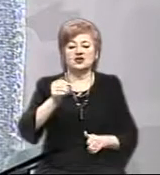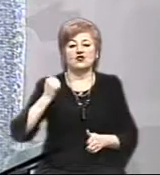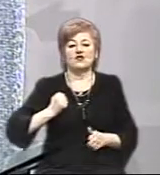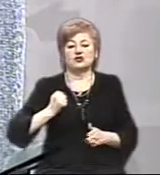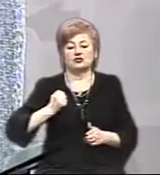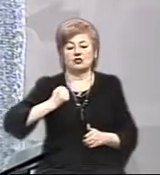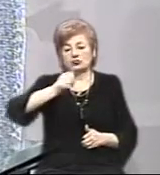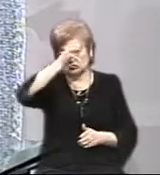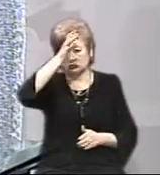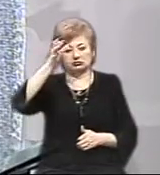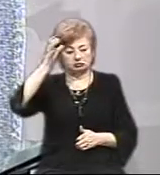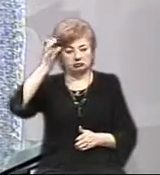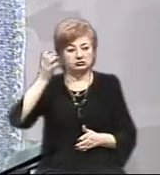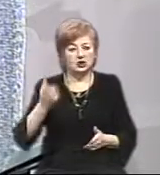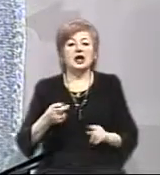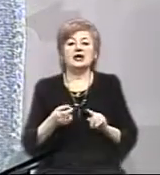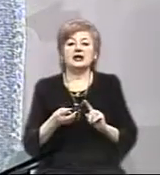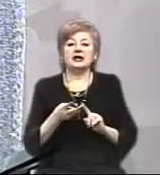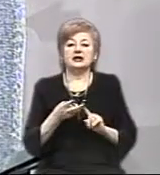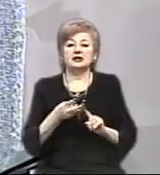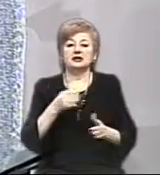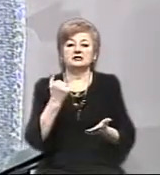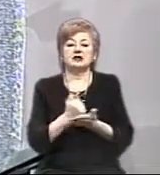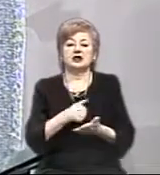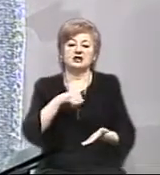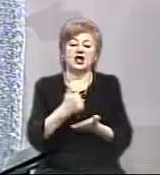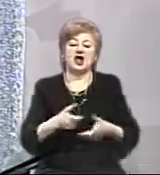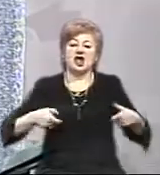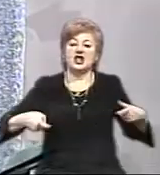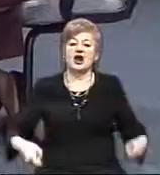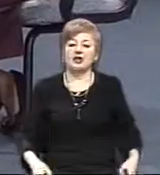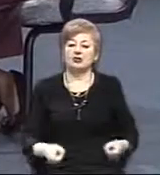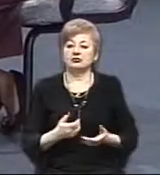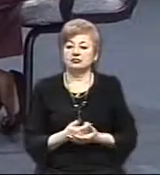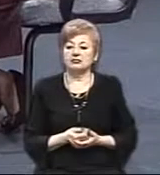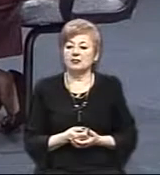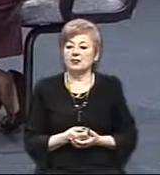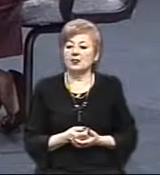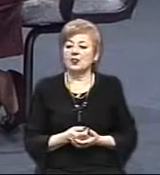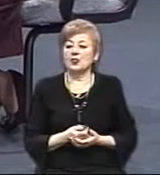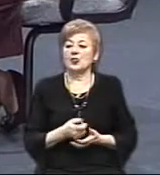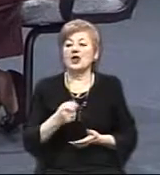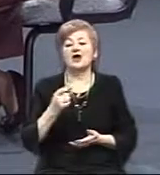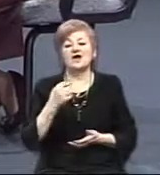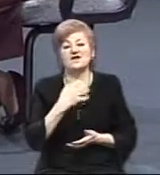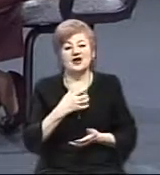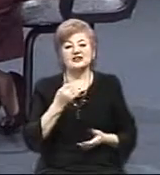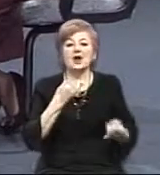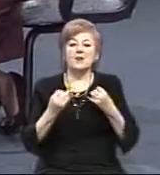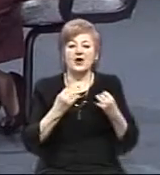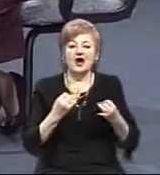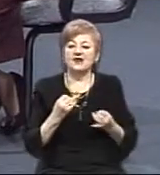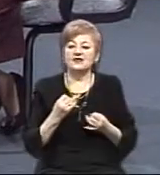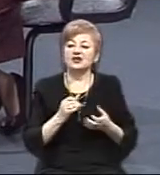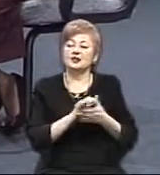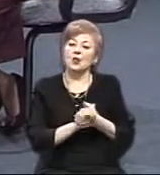в Академії сухопутних військ, а третього – стати генералкою. До речі, тут вчасно поговорити про збройний і